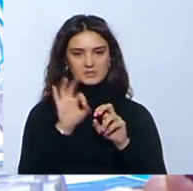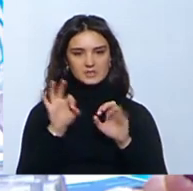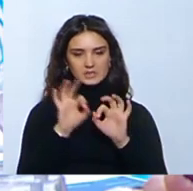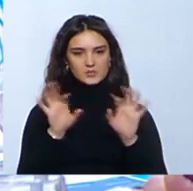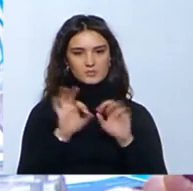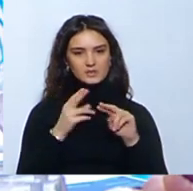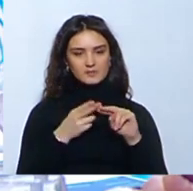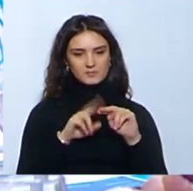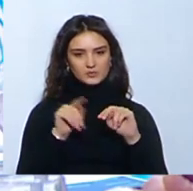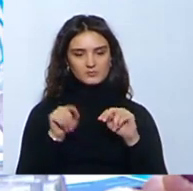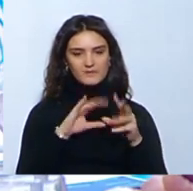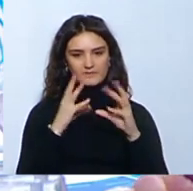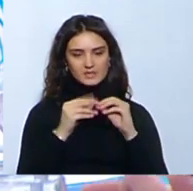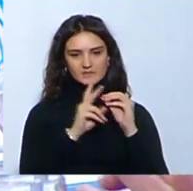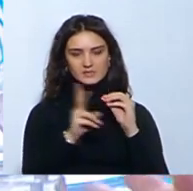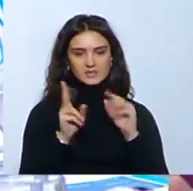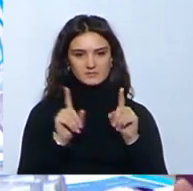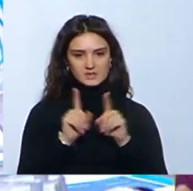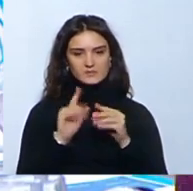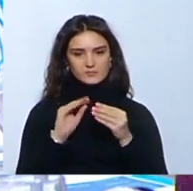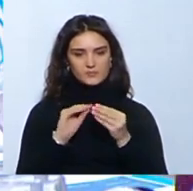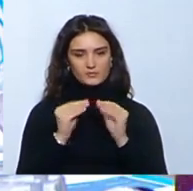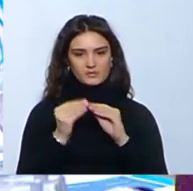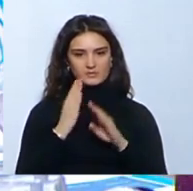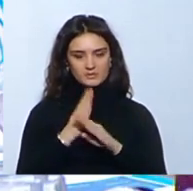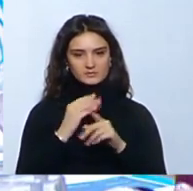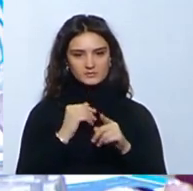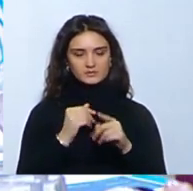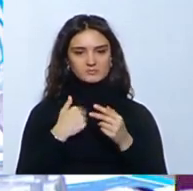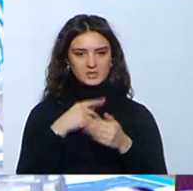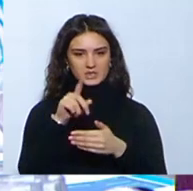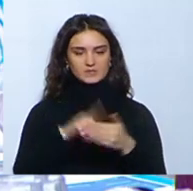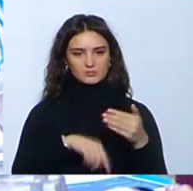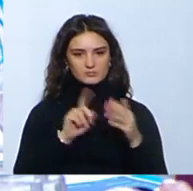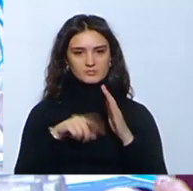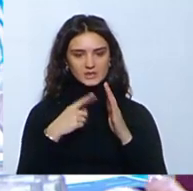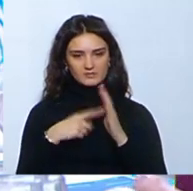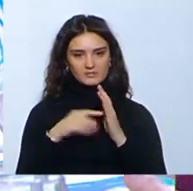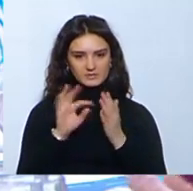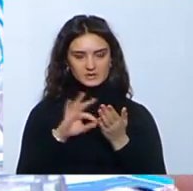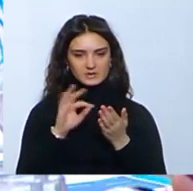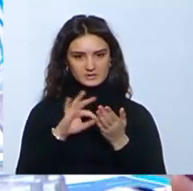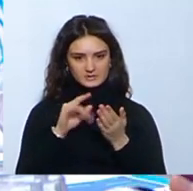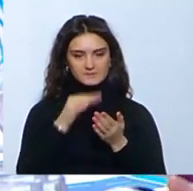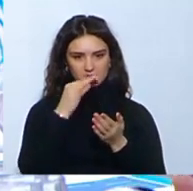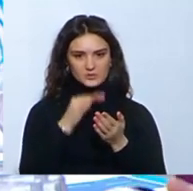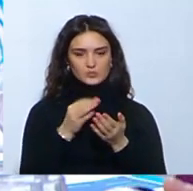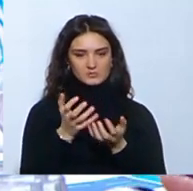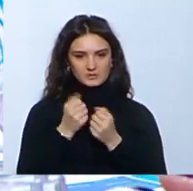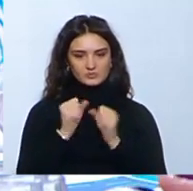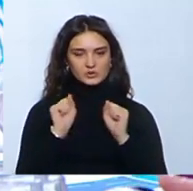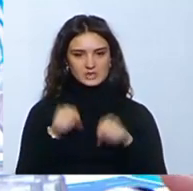საუბარი, ამიტომ ყოველას ვისაც მსგავსი პრობლემა აქვს, გარწმუნებთ კითხვებზე პასუხის